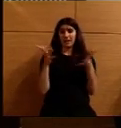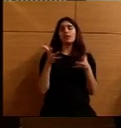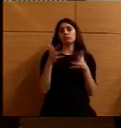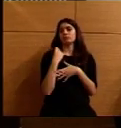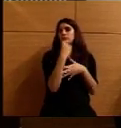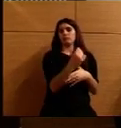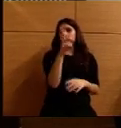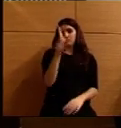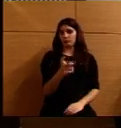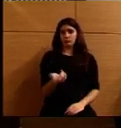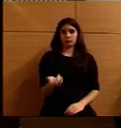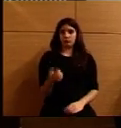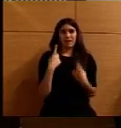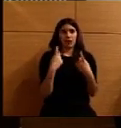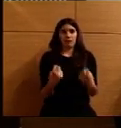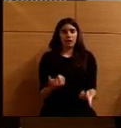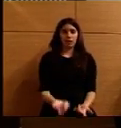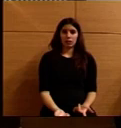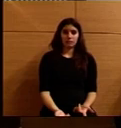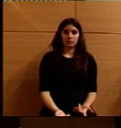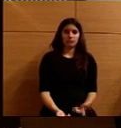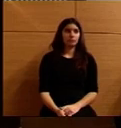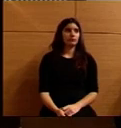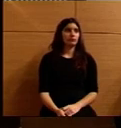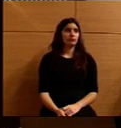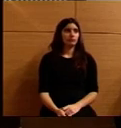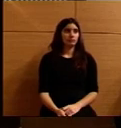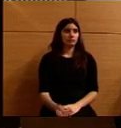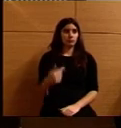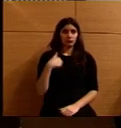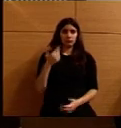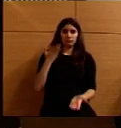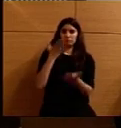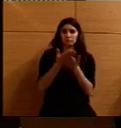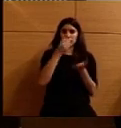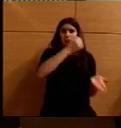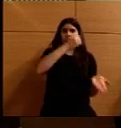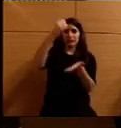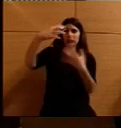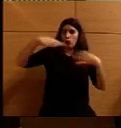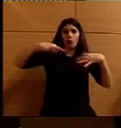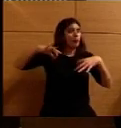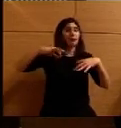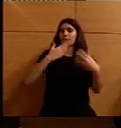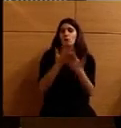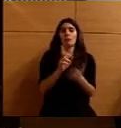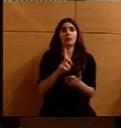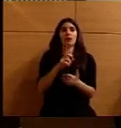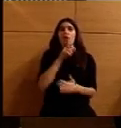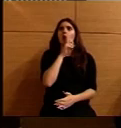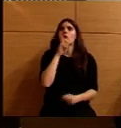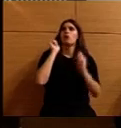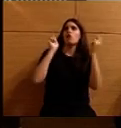i aquesta assistència es fa més necessària i més urgent que mai. No estic demanant una subvenció a l'ús, no estic demanant una subvenció